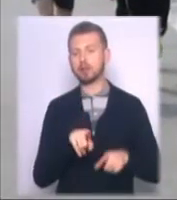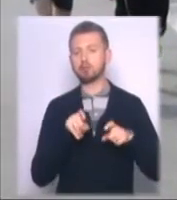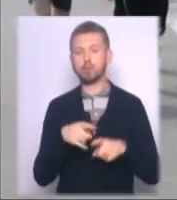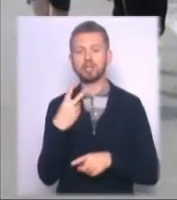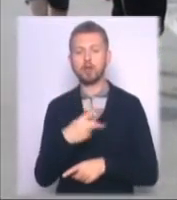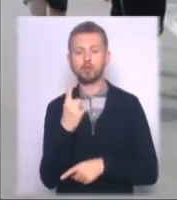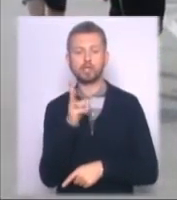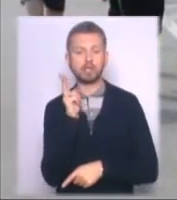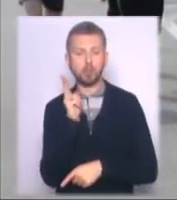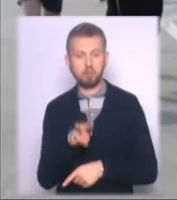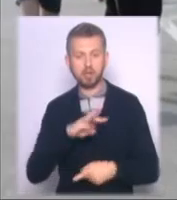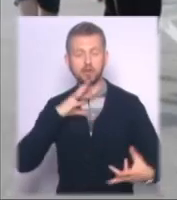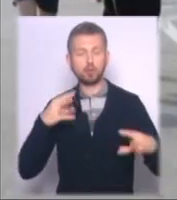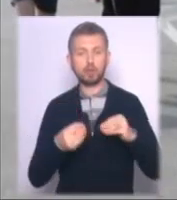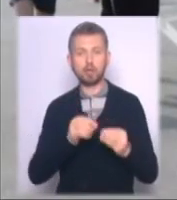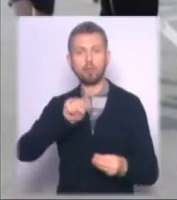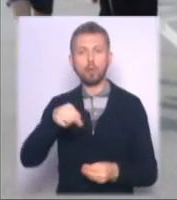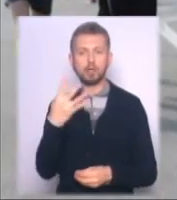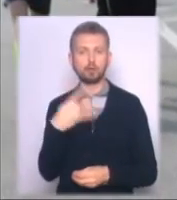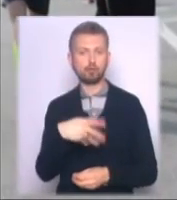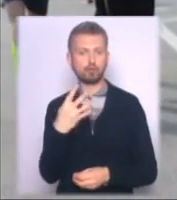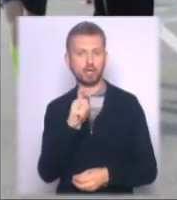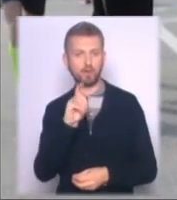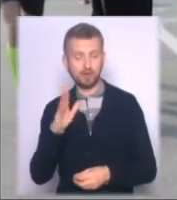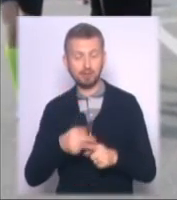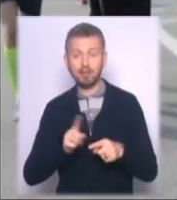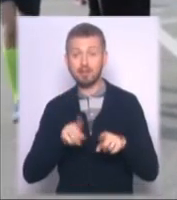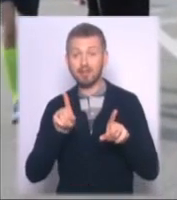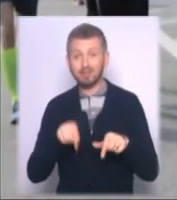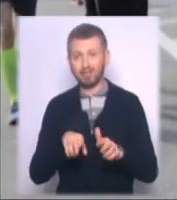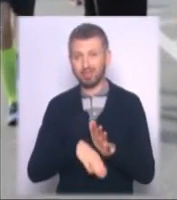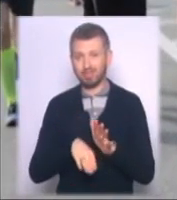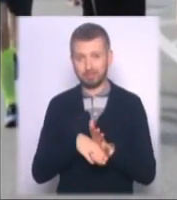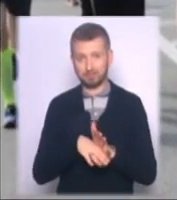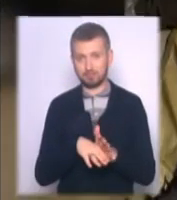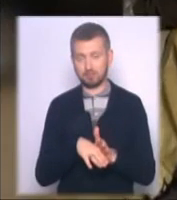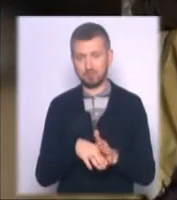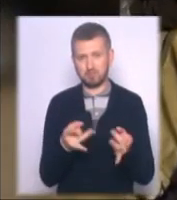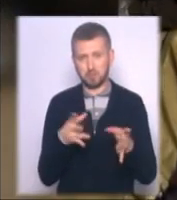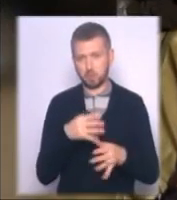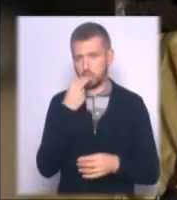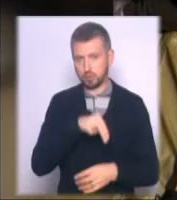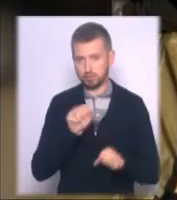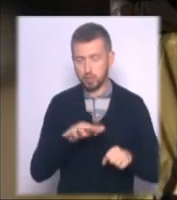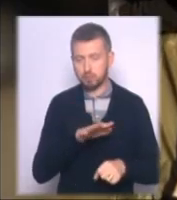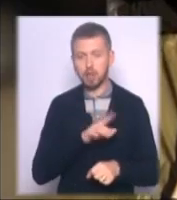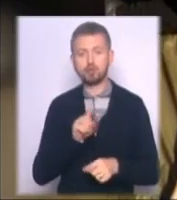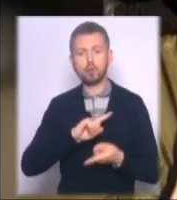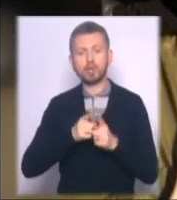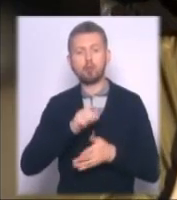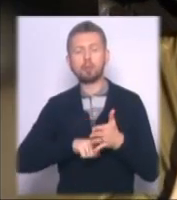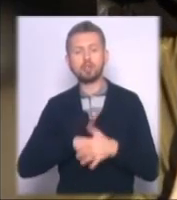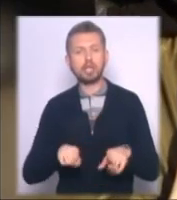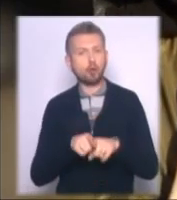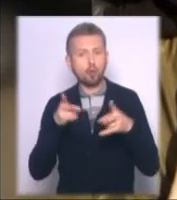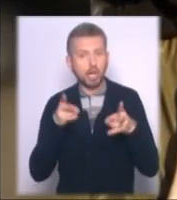21 кілометр з результатом година 44 хвилини. Це навіть не рівень початківця, запевняють фахівці. Про те, що стало причиною такої